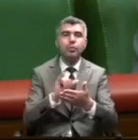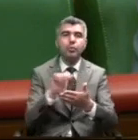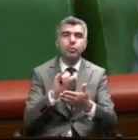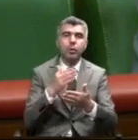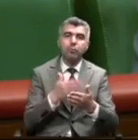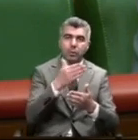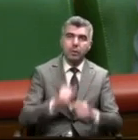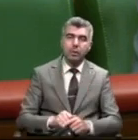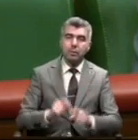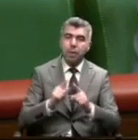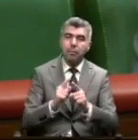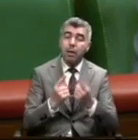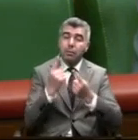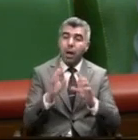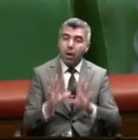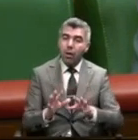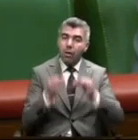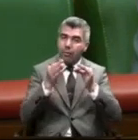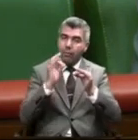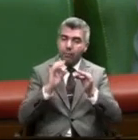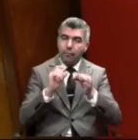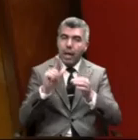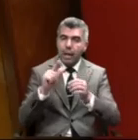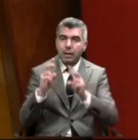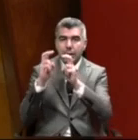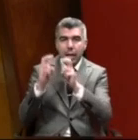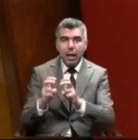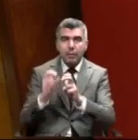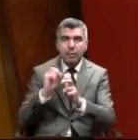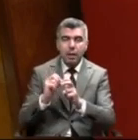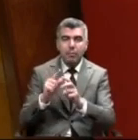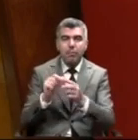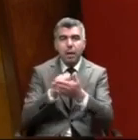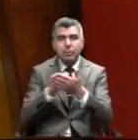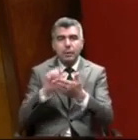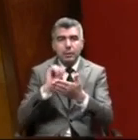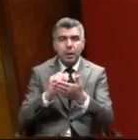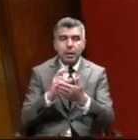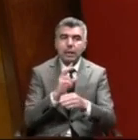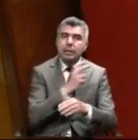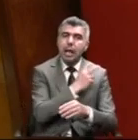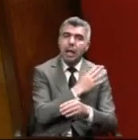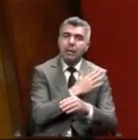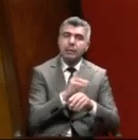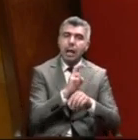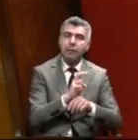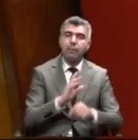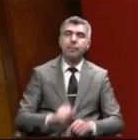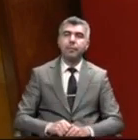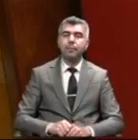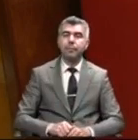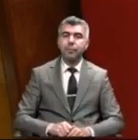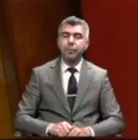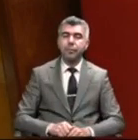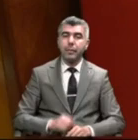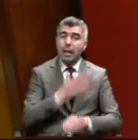كيعطينا واحد العجز هذاك العجز يتم تمويل نتاعه هاد